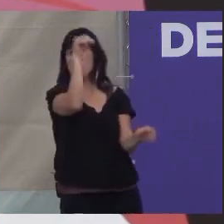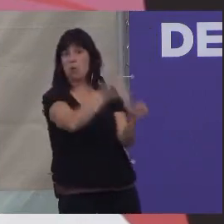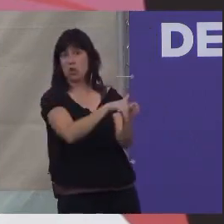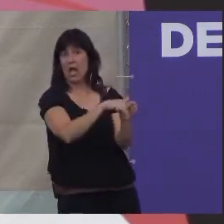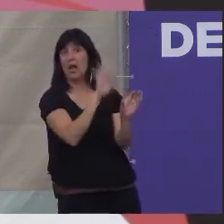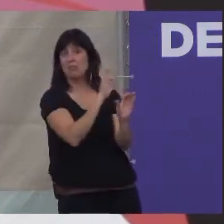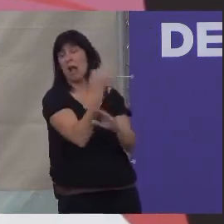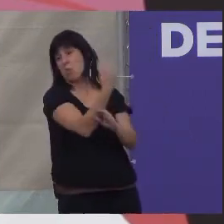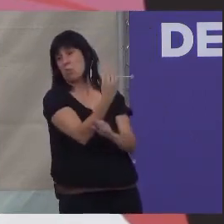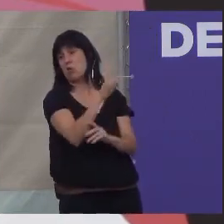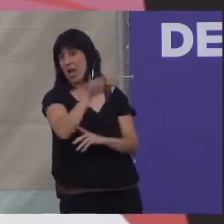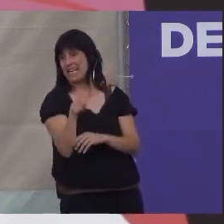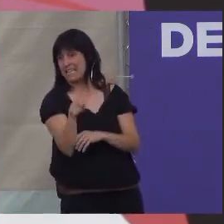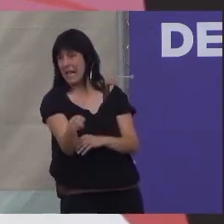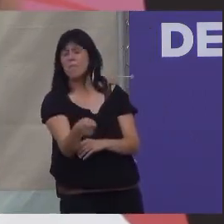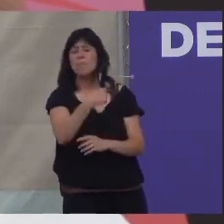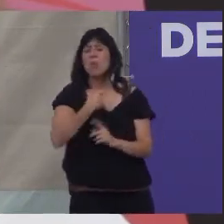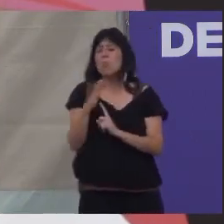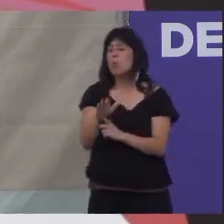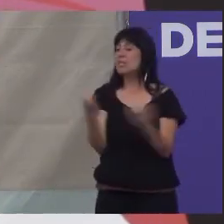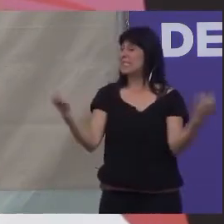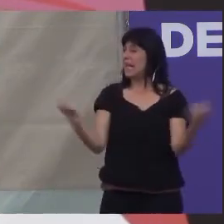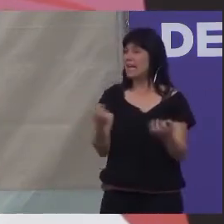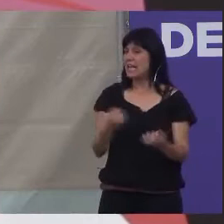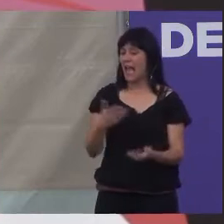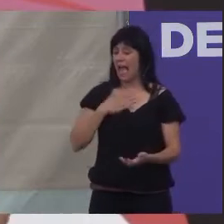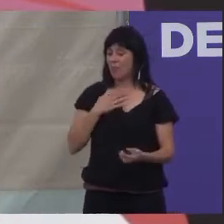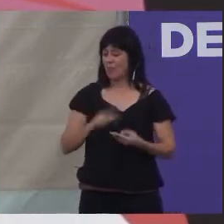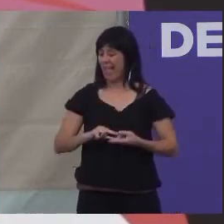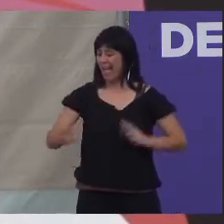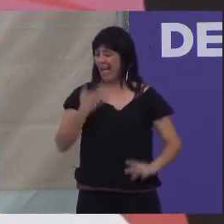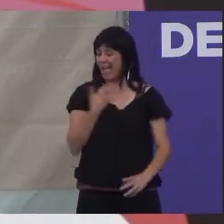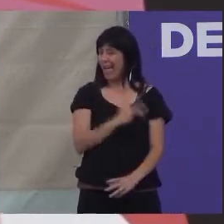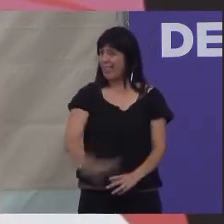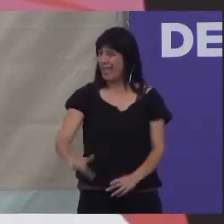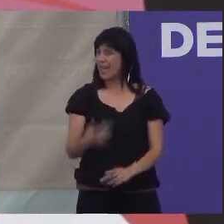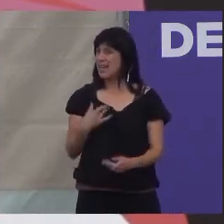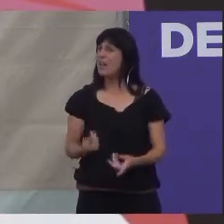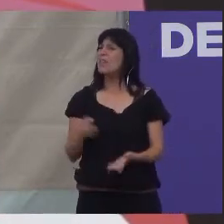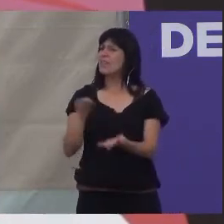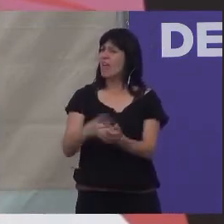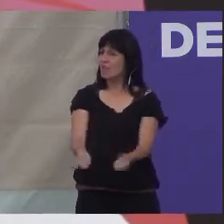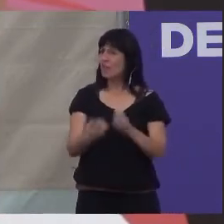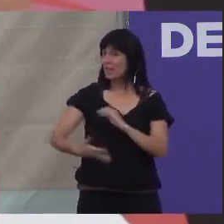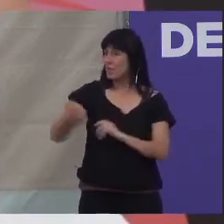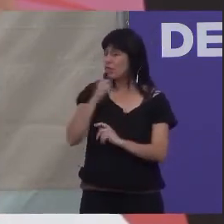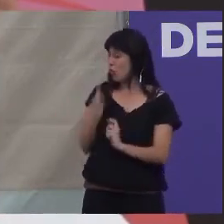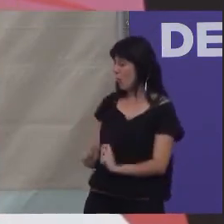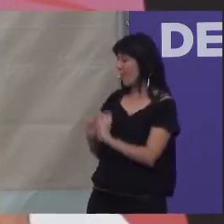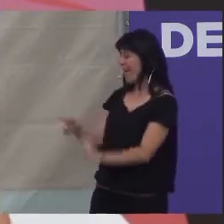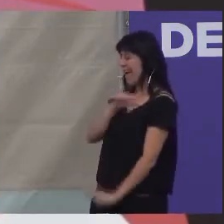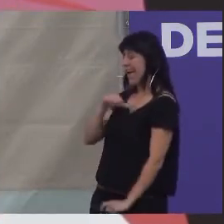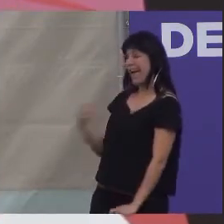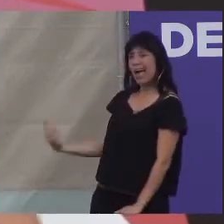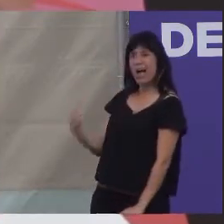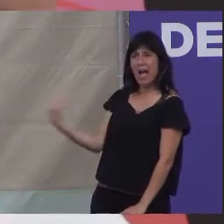Estany, proposem reforçar el nostre ADN fomentant l'autonomia dels cercles i recolzant